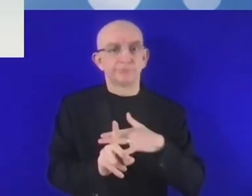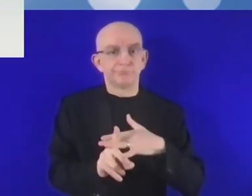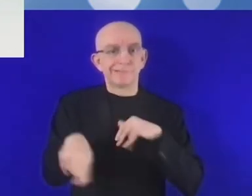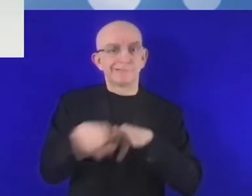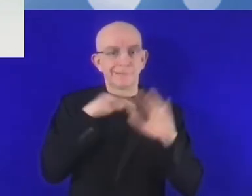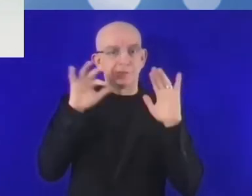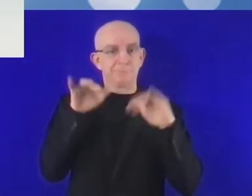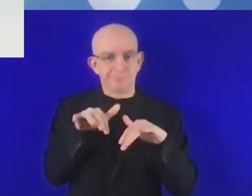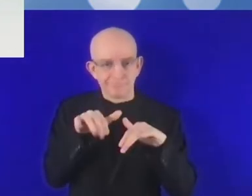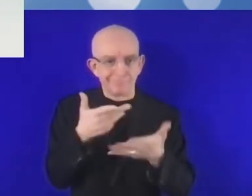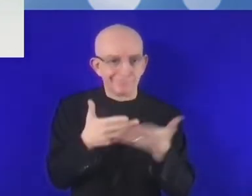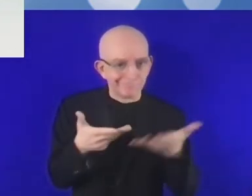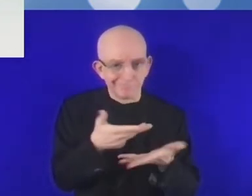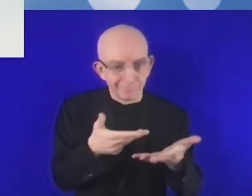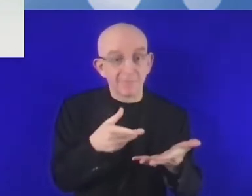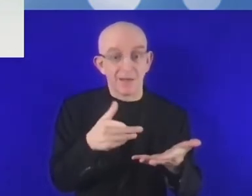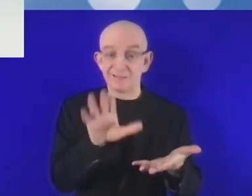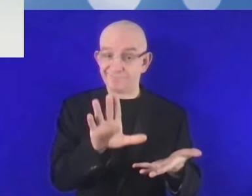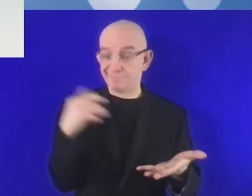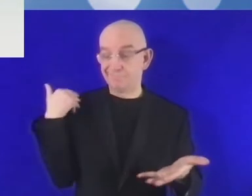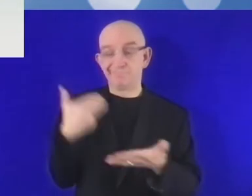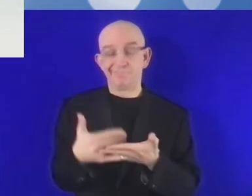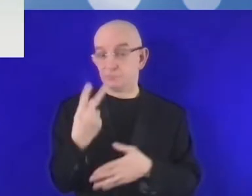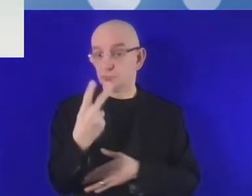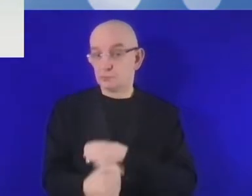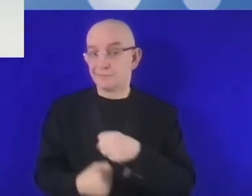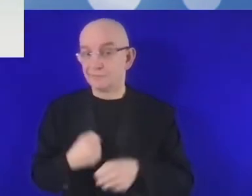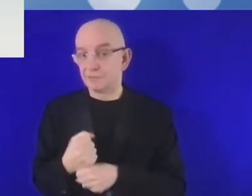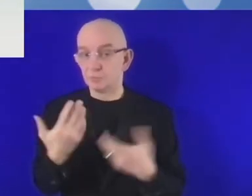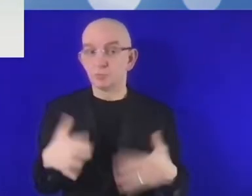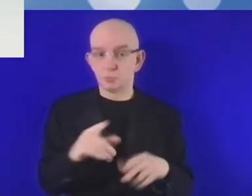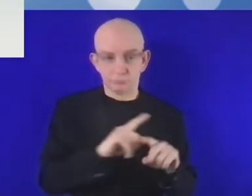المجال وممثلي المشرعين يقومون